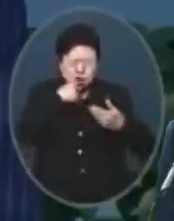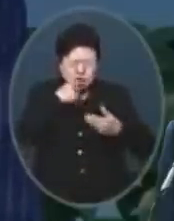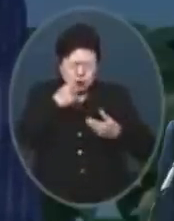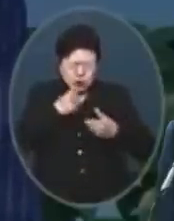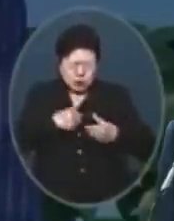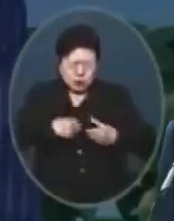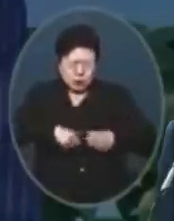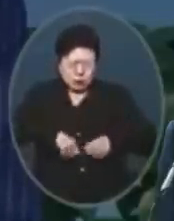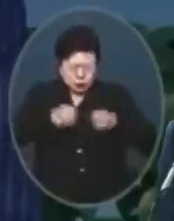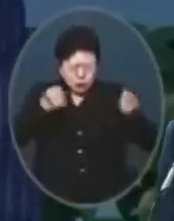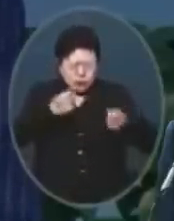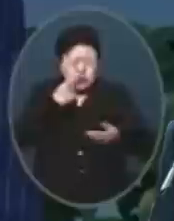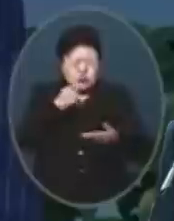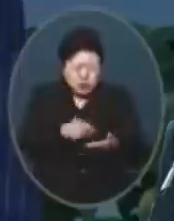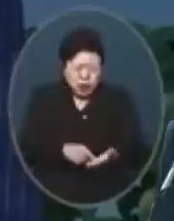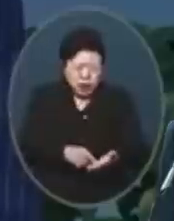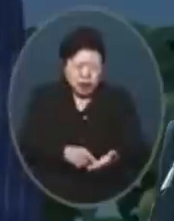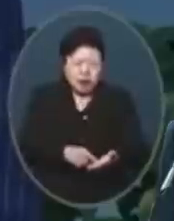표현으로